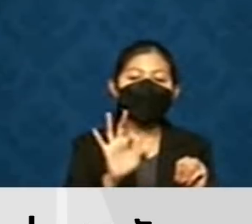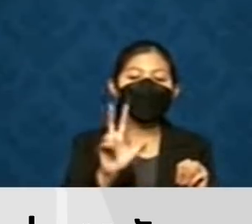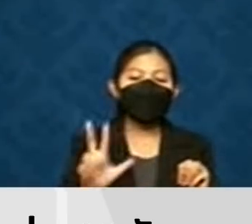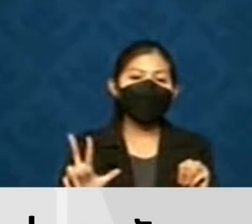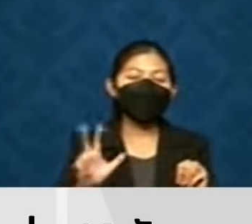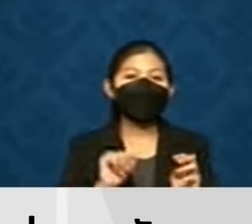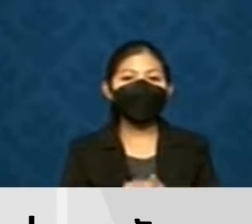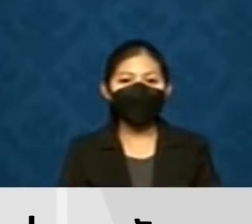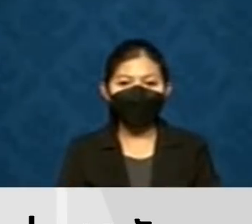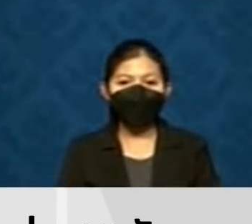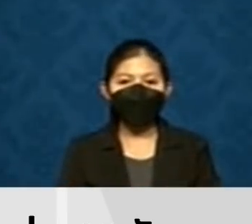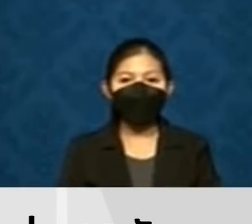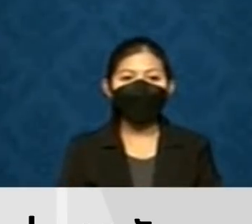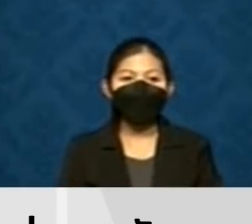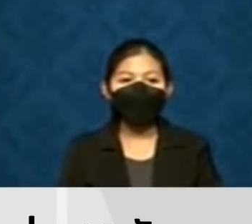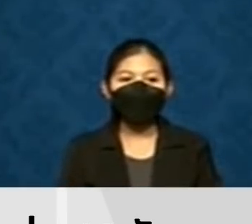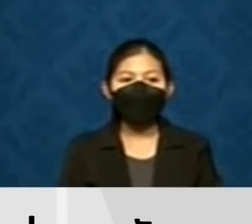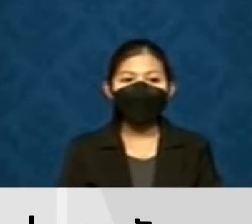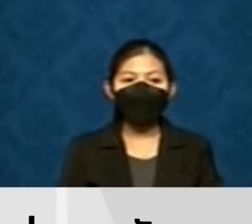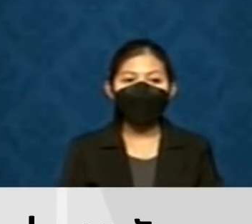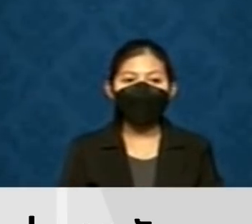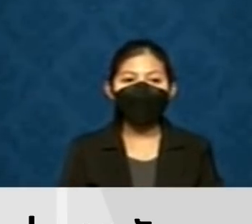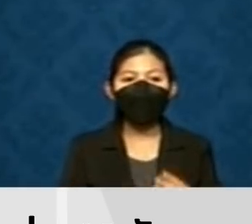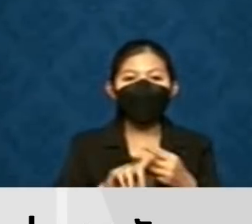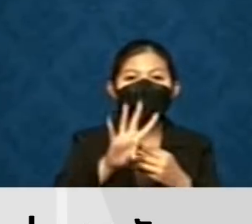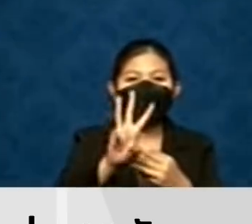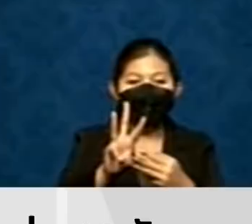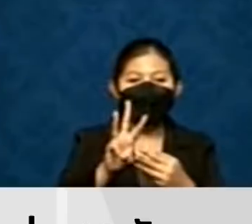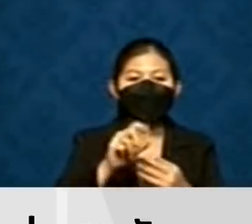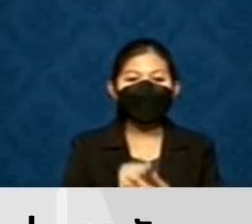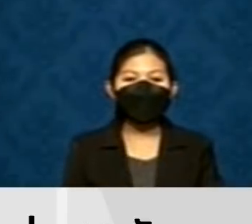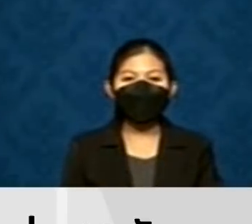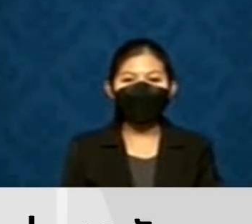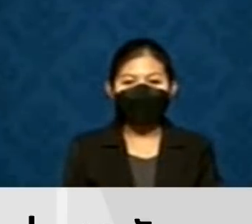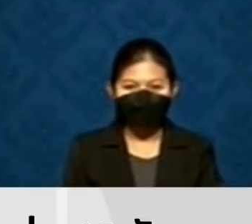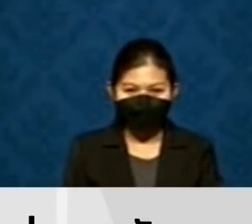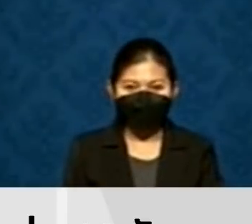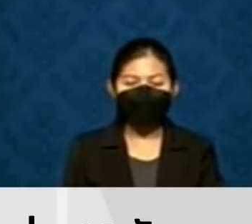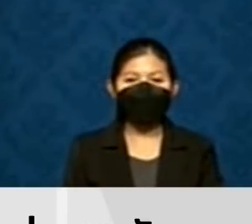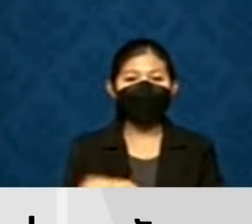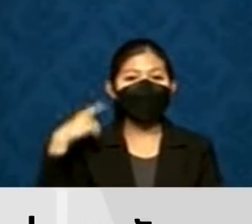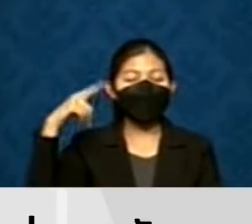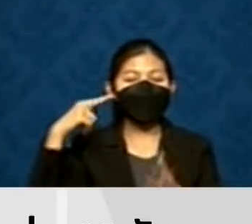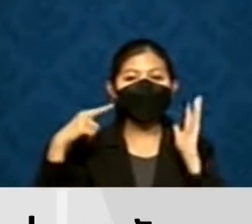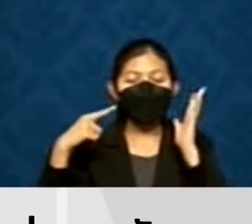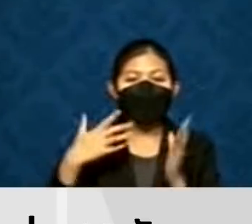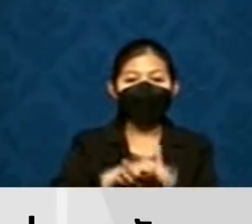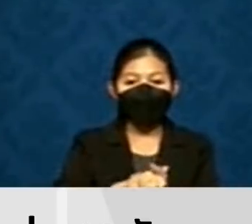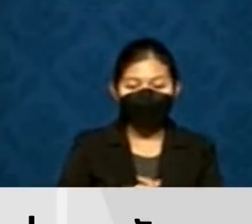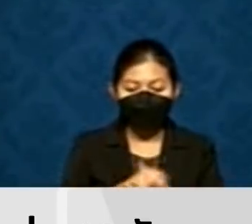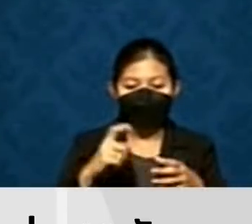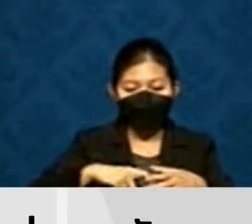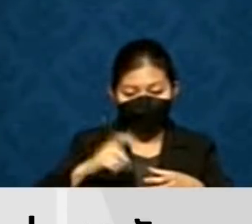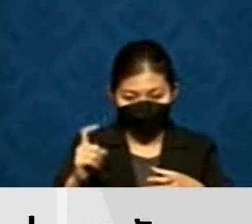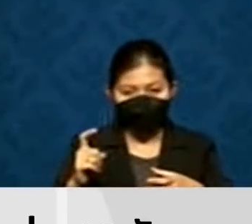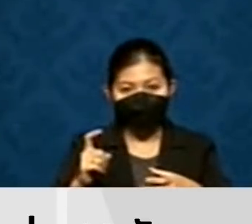มีอะไรตำแหน่งเป็นใช้ว่าตำแหน่งได้ป่ะ สามีภรรยาไม่มีในพรบตัวนี้นะ ไม่มี แล้ว